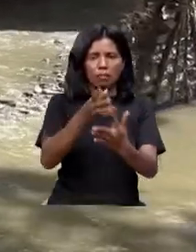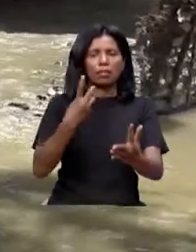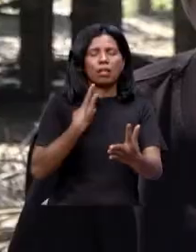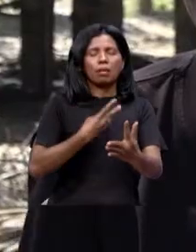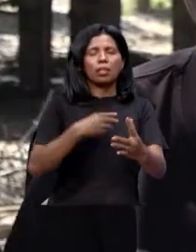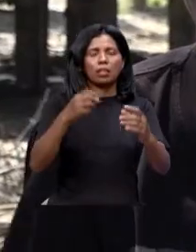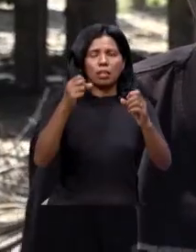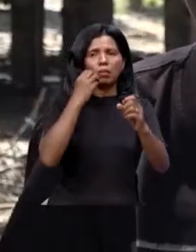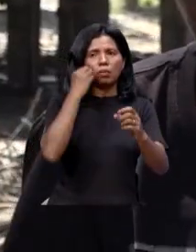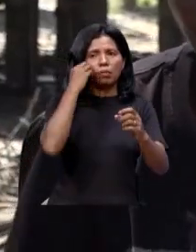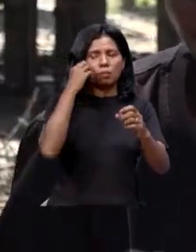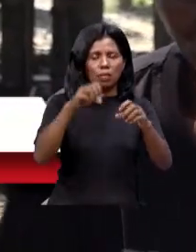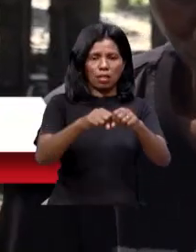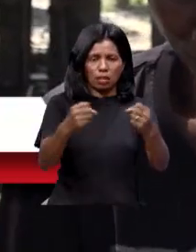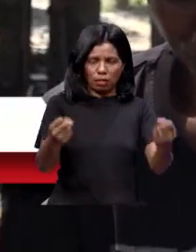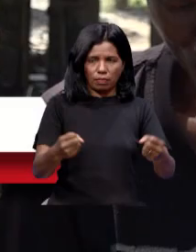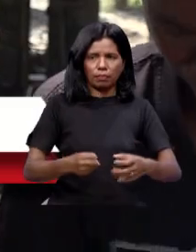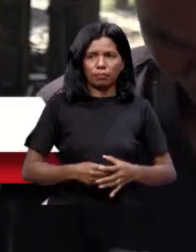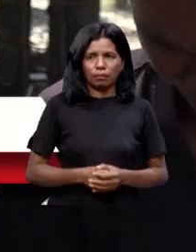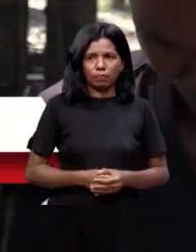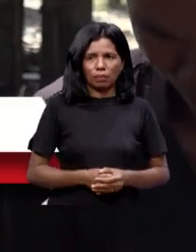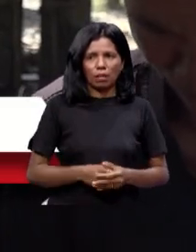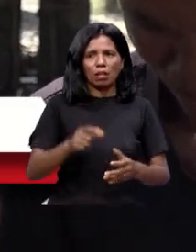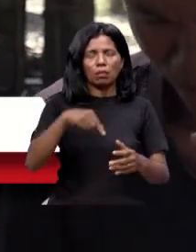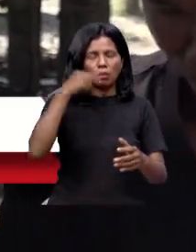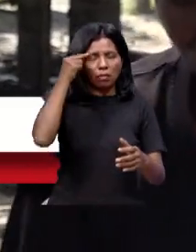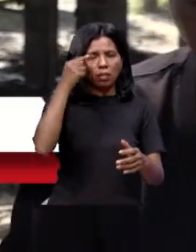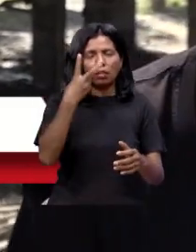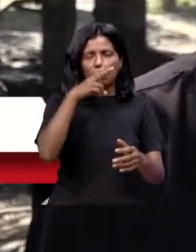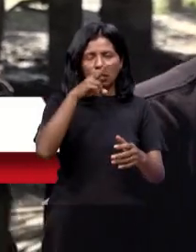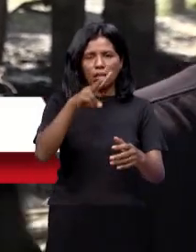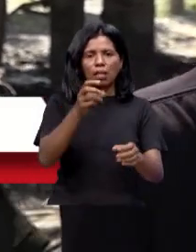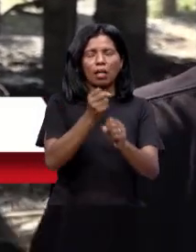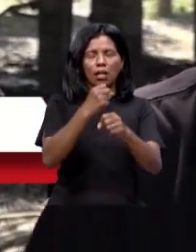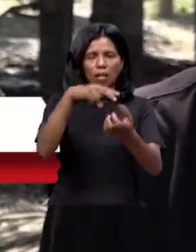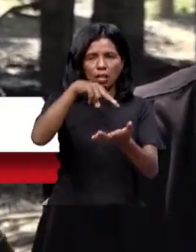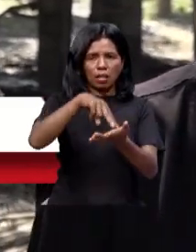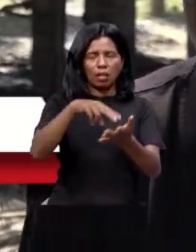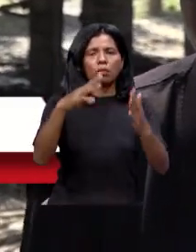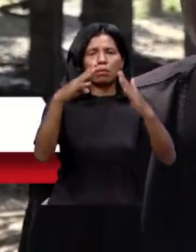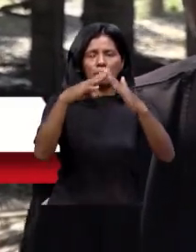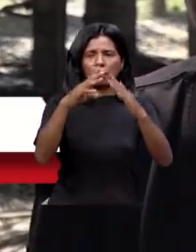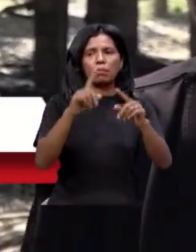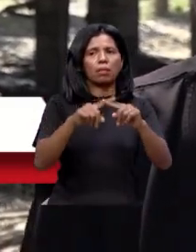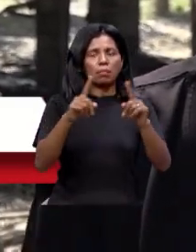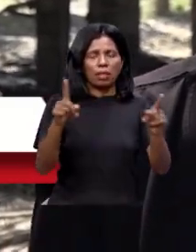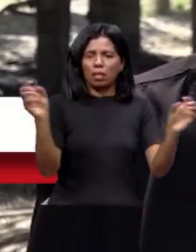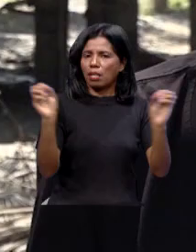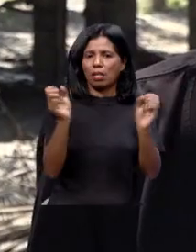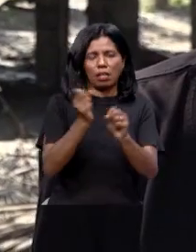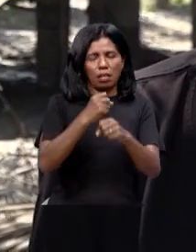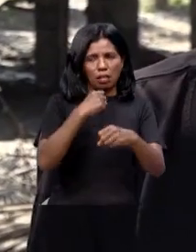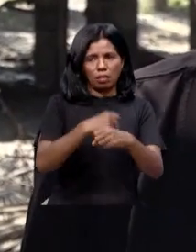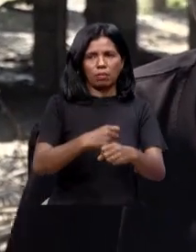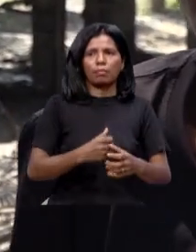subutia. Ne atu governo atu mai hari uma. Nes la consegue, la jadi. Foi na